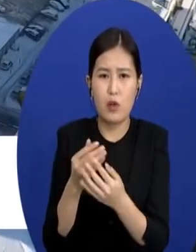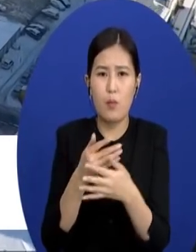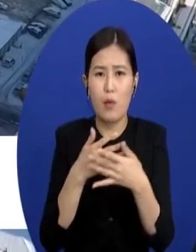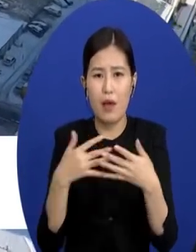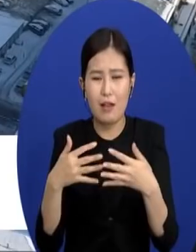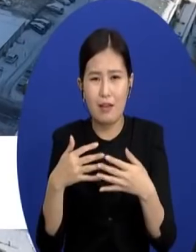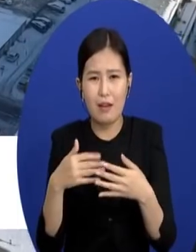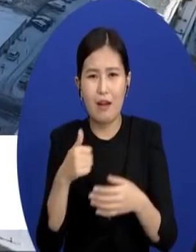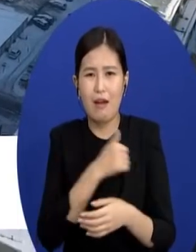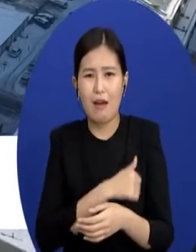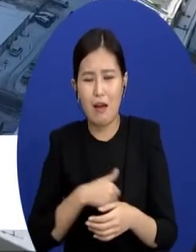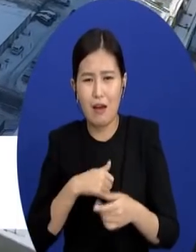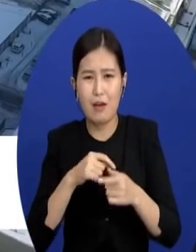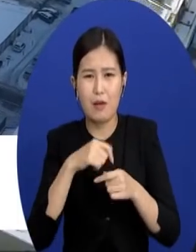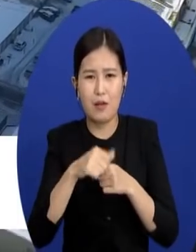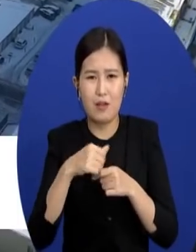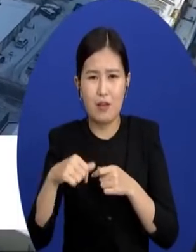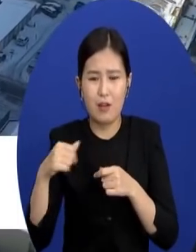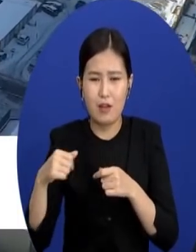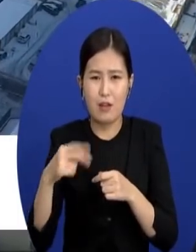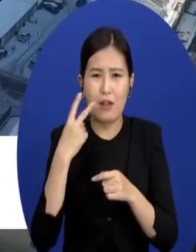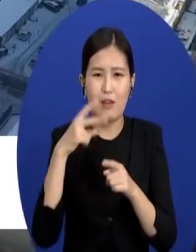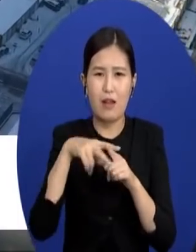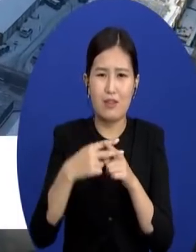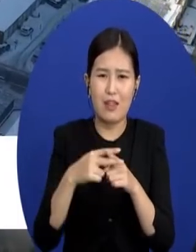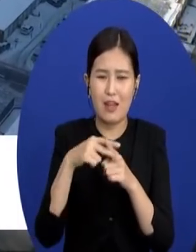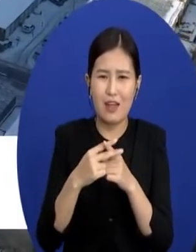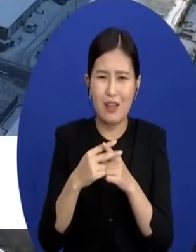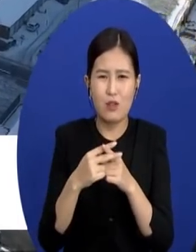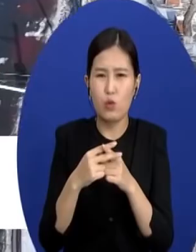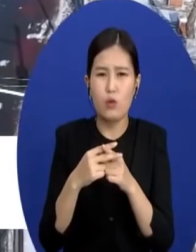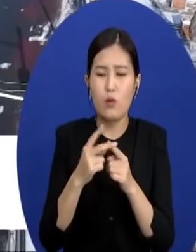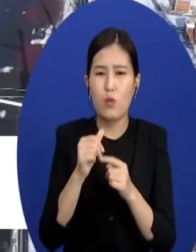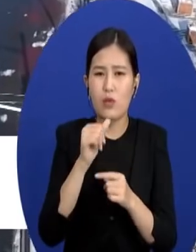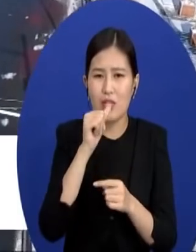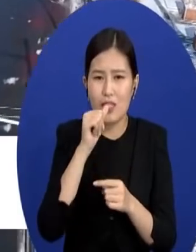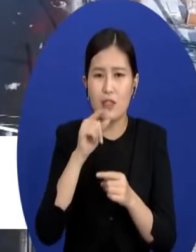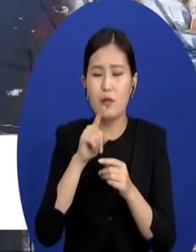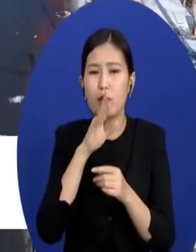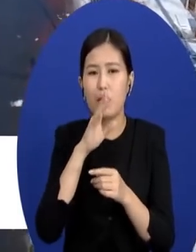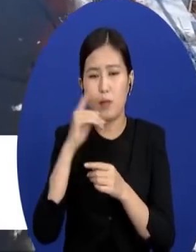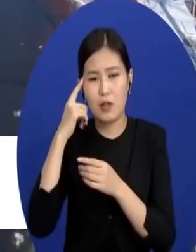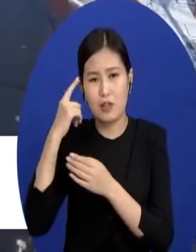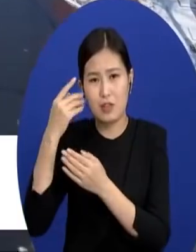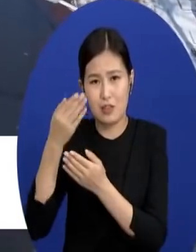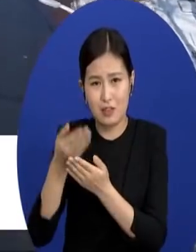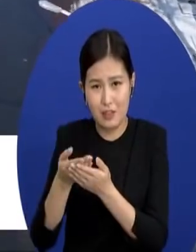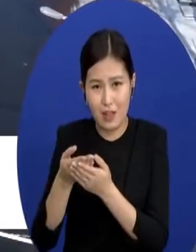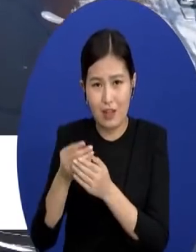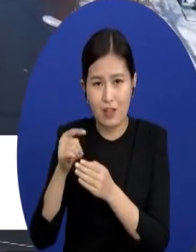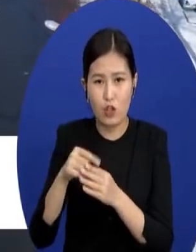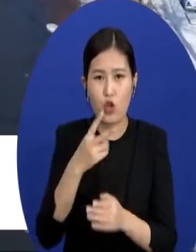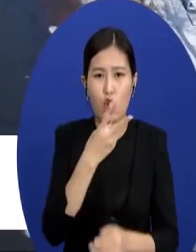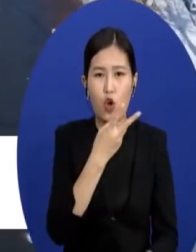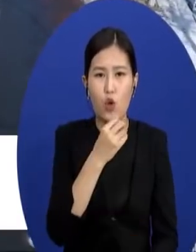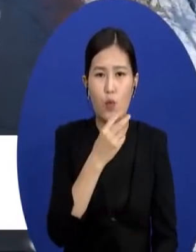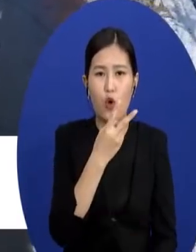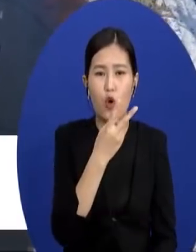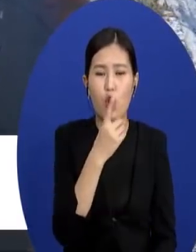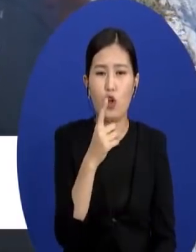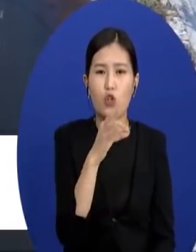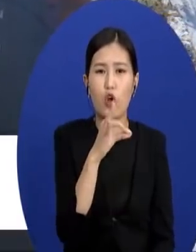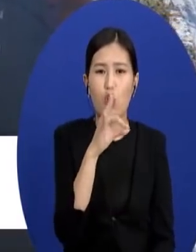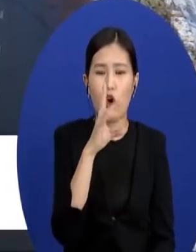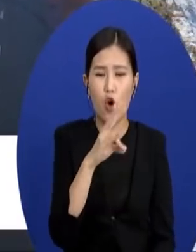зардал, эд хогшил, урсгал засварын зардлыг хэмнэх саналыг гаргаад байсан юм. Харин эдгээр саналууд 2020 оны төсөвт хэрхэн биелэлээ болсон нь